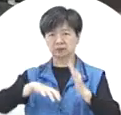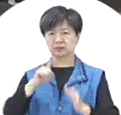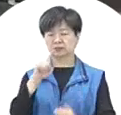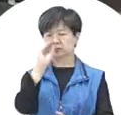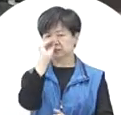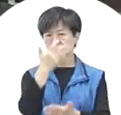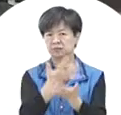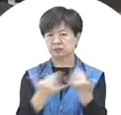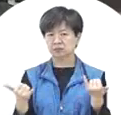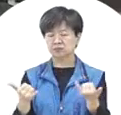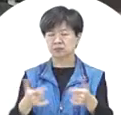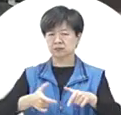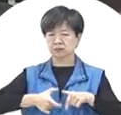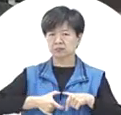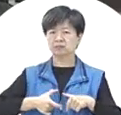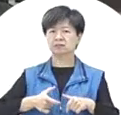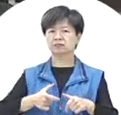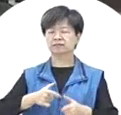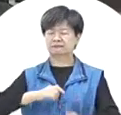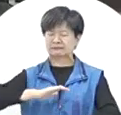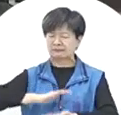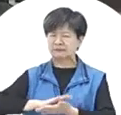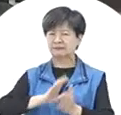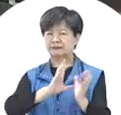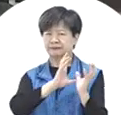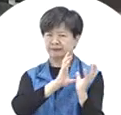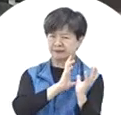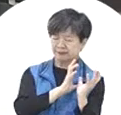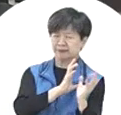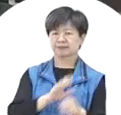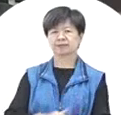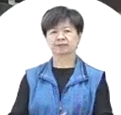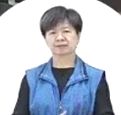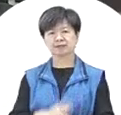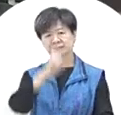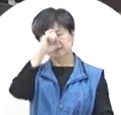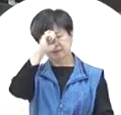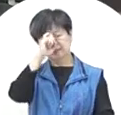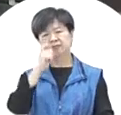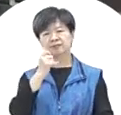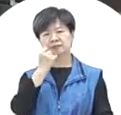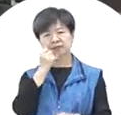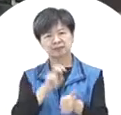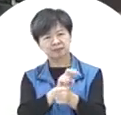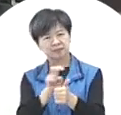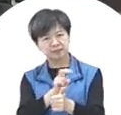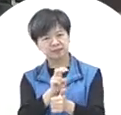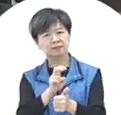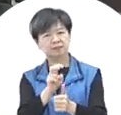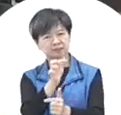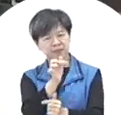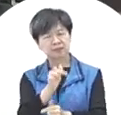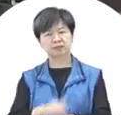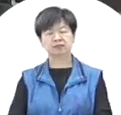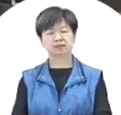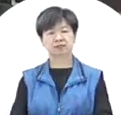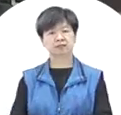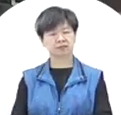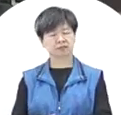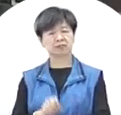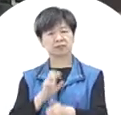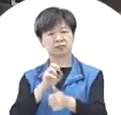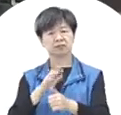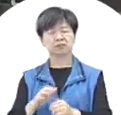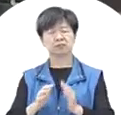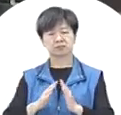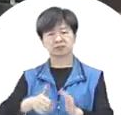其实他们的心理负担，尤其他们希望能够做到更多情的照顾。我相信你我都 一 样的想法了。